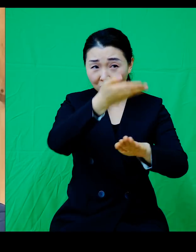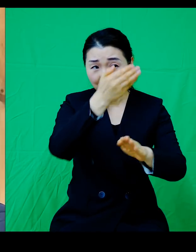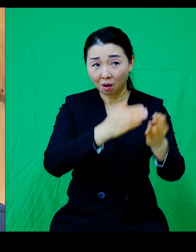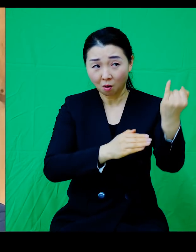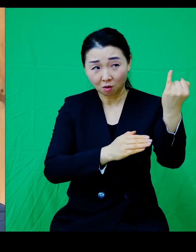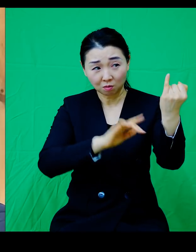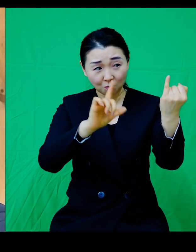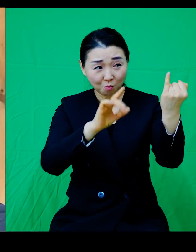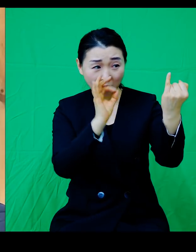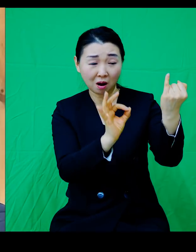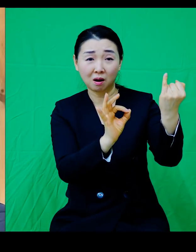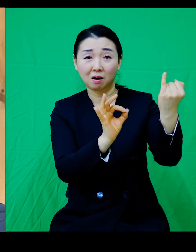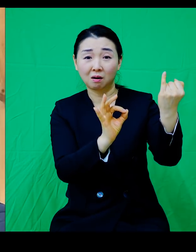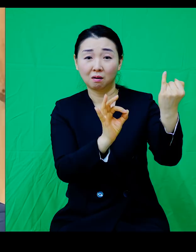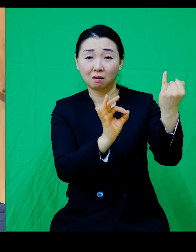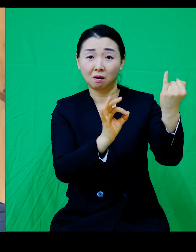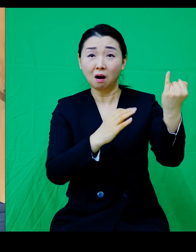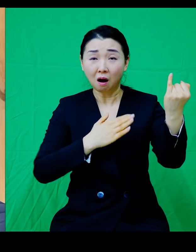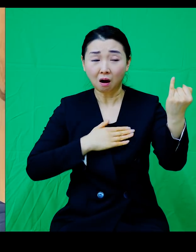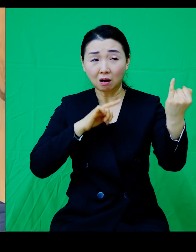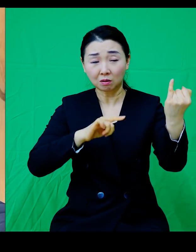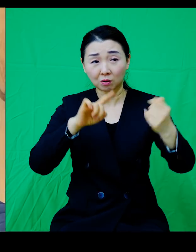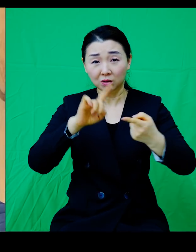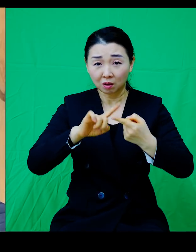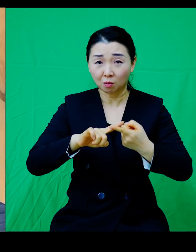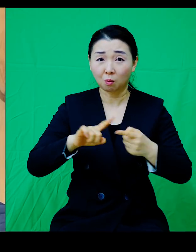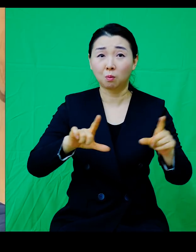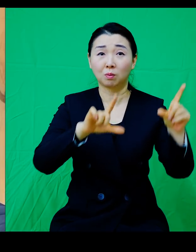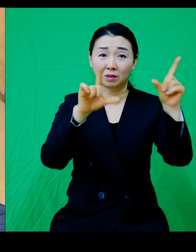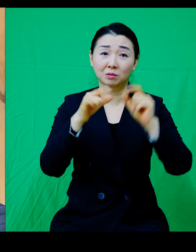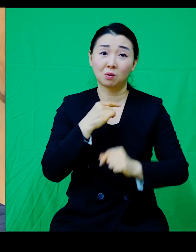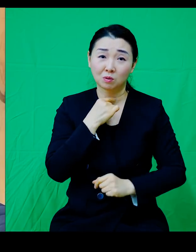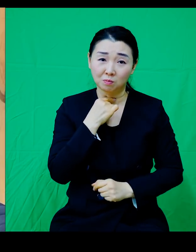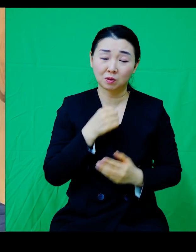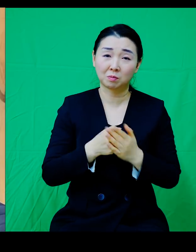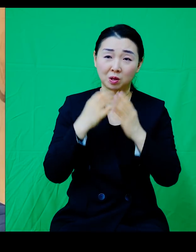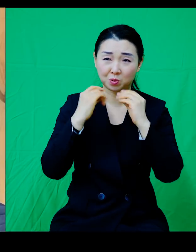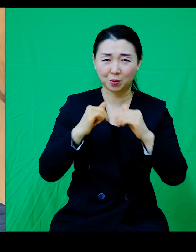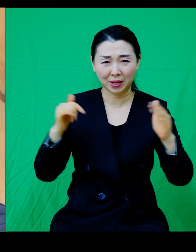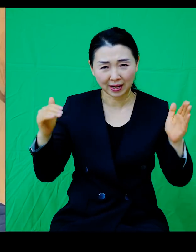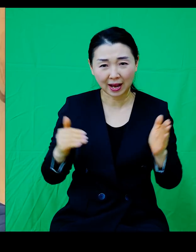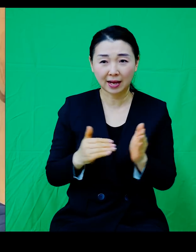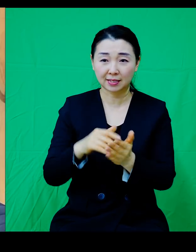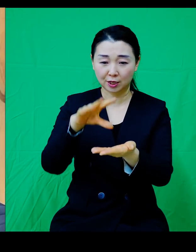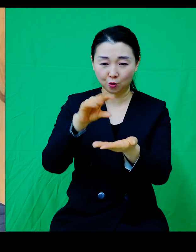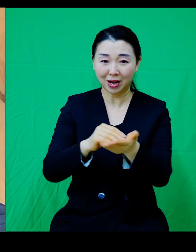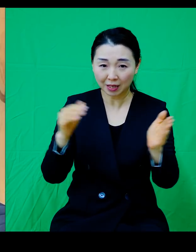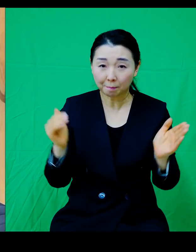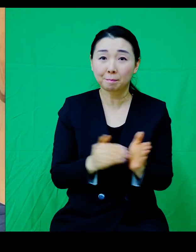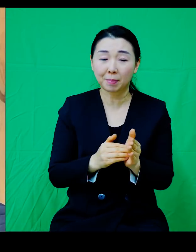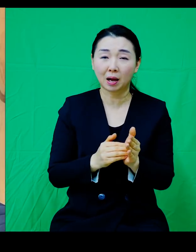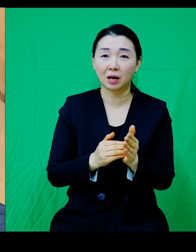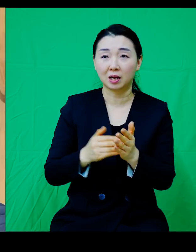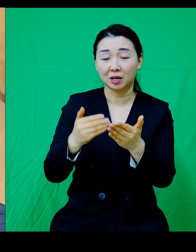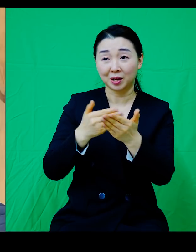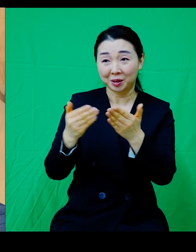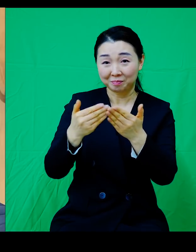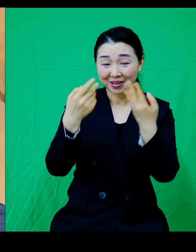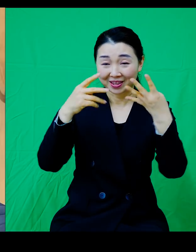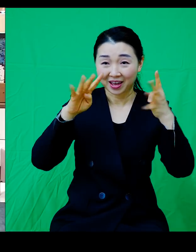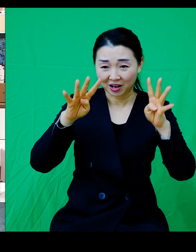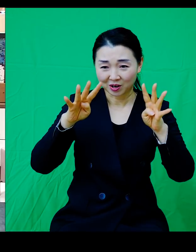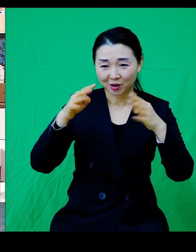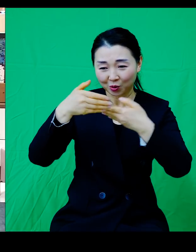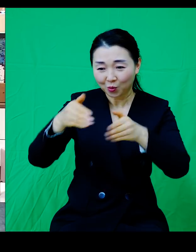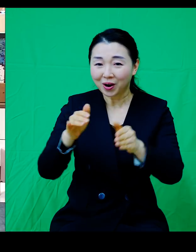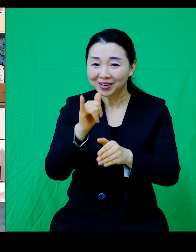언니 그거를 접하면서는 네. 나도 이런 삶을 살아야겠다 해서 맨날 이제 토요일까지 과제를 하고 미대는 이제 과실이